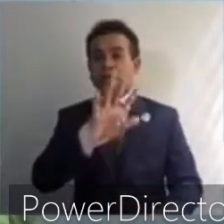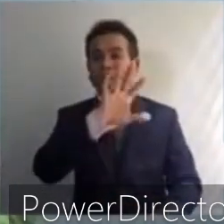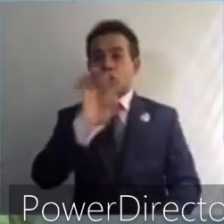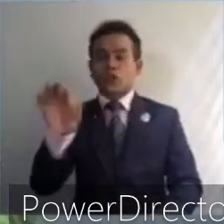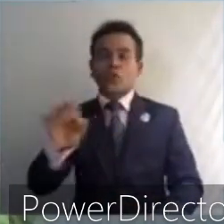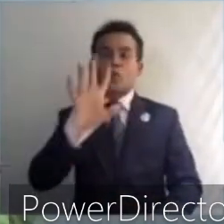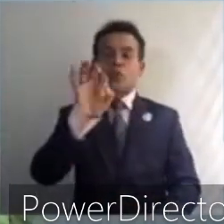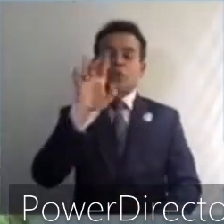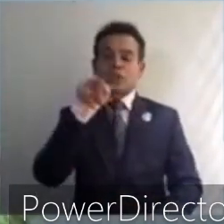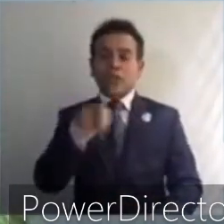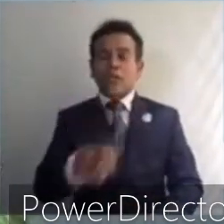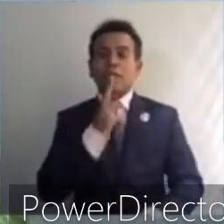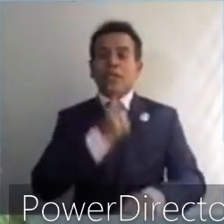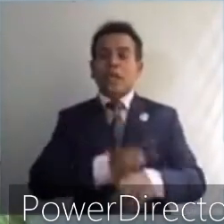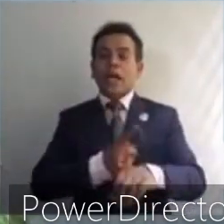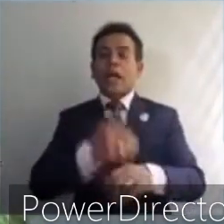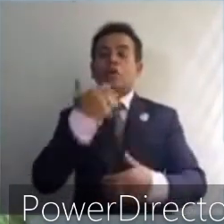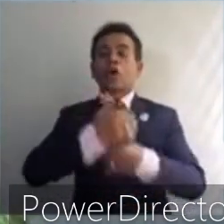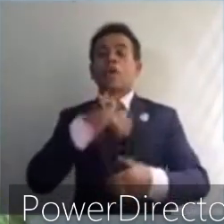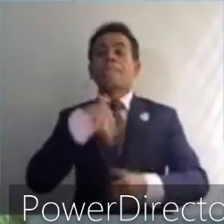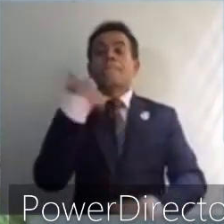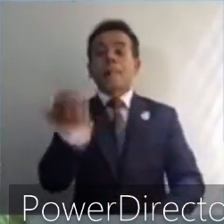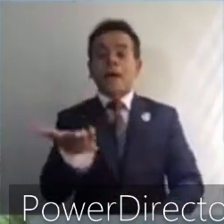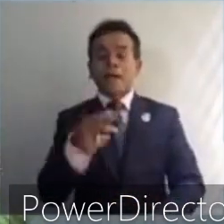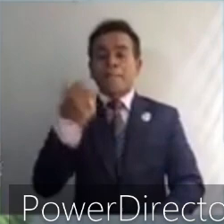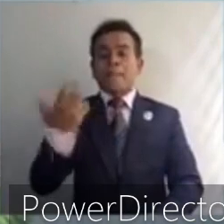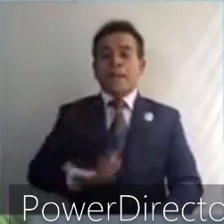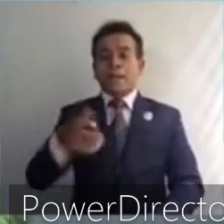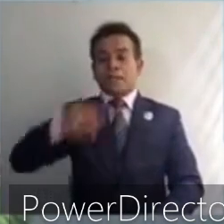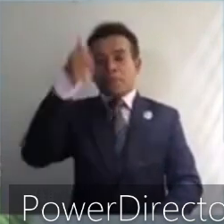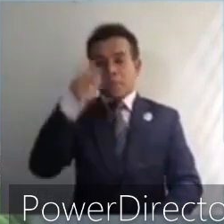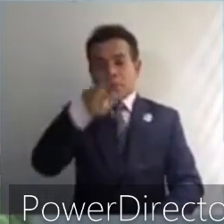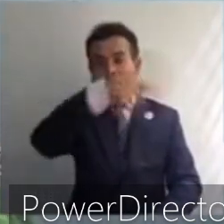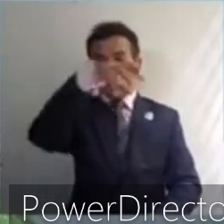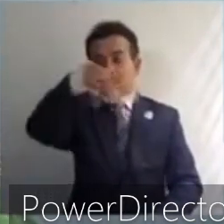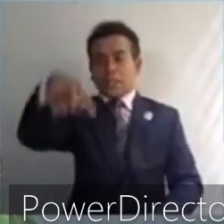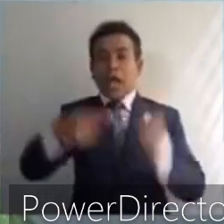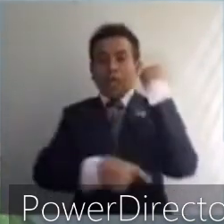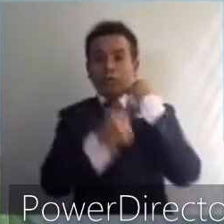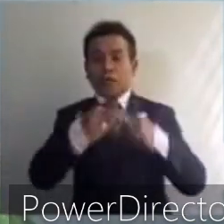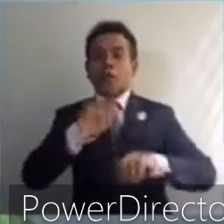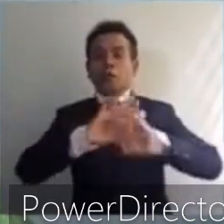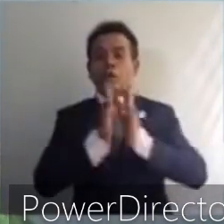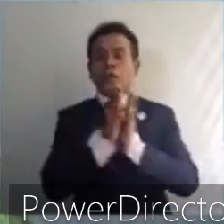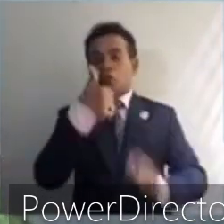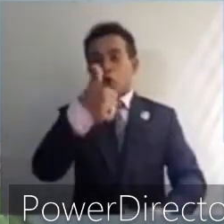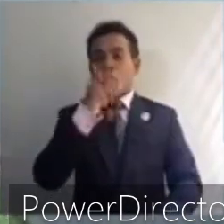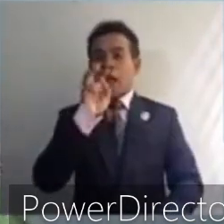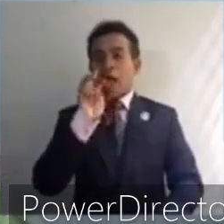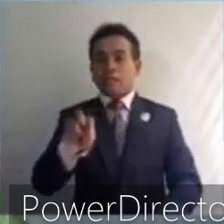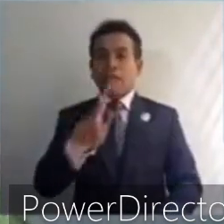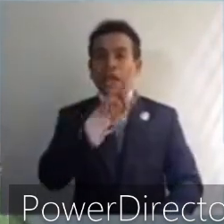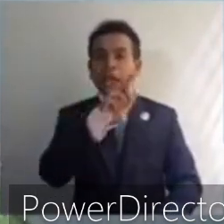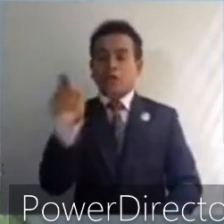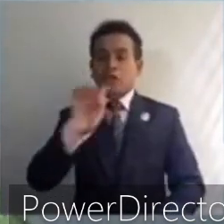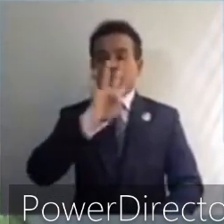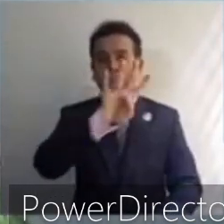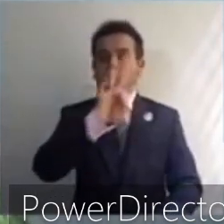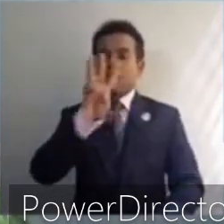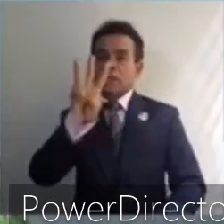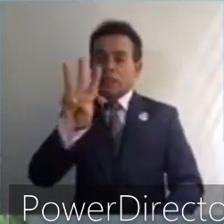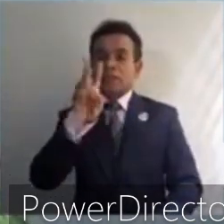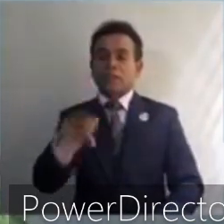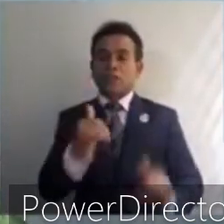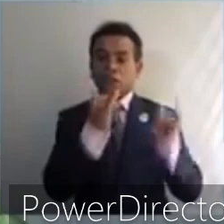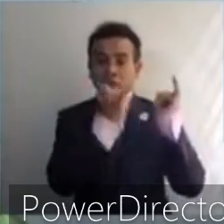দেশের বিভিন্ন হাসপাতালে আছে 6,143টি। এই সকল হাসপাতাল মিলে আমাদের আইসিইউ সংখ্যা